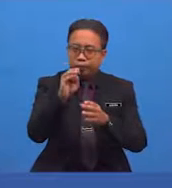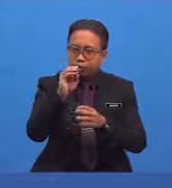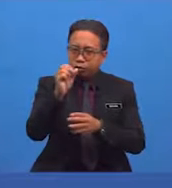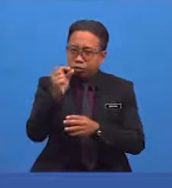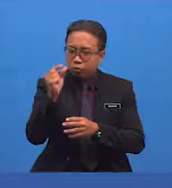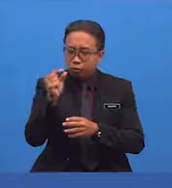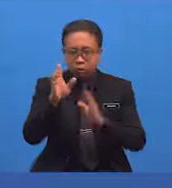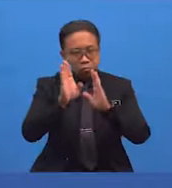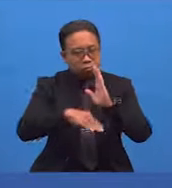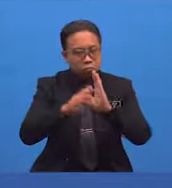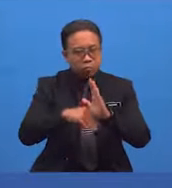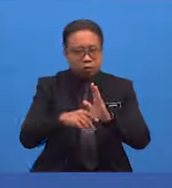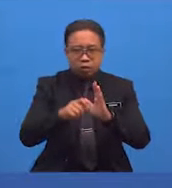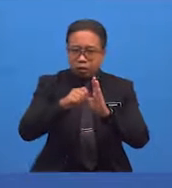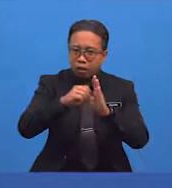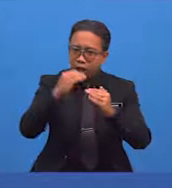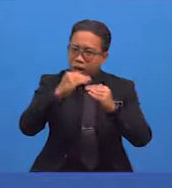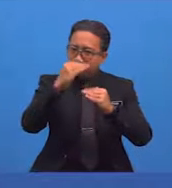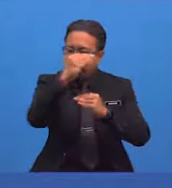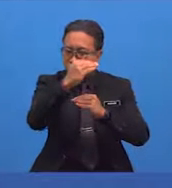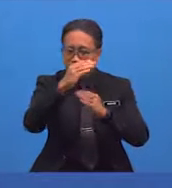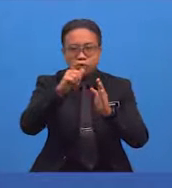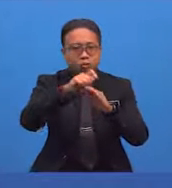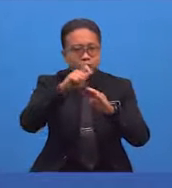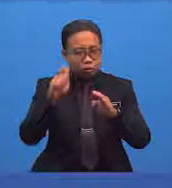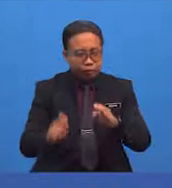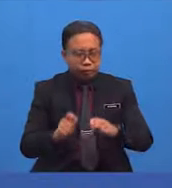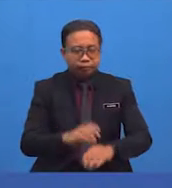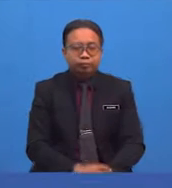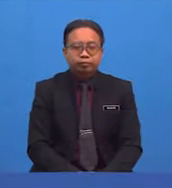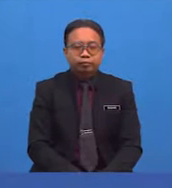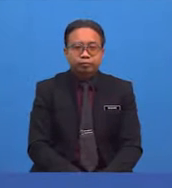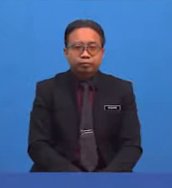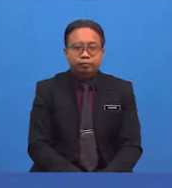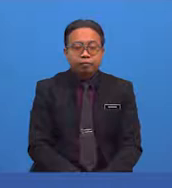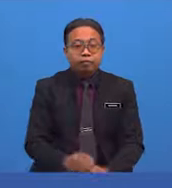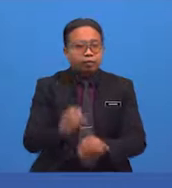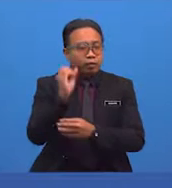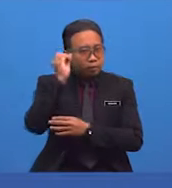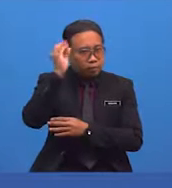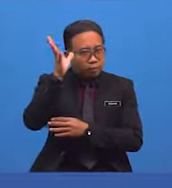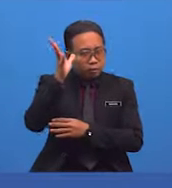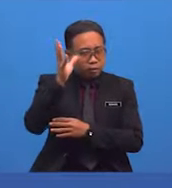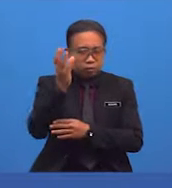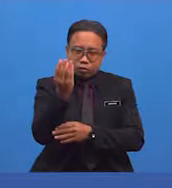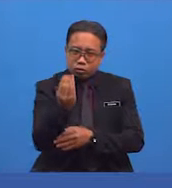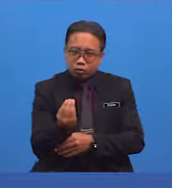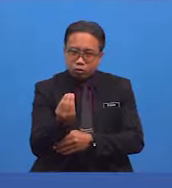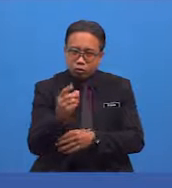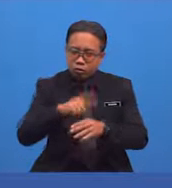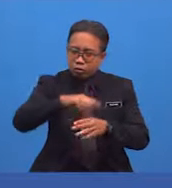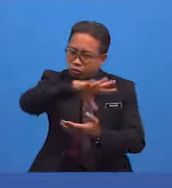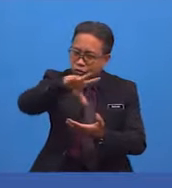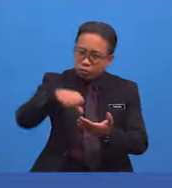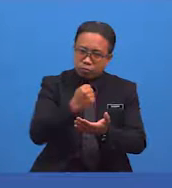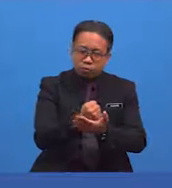dan aras merkuri menurun. Pengembangan dan pengecutan berlaku pada semua